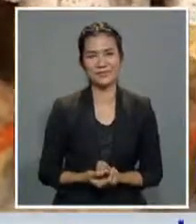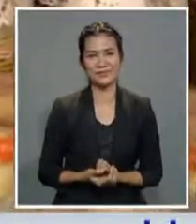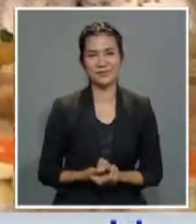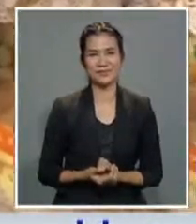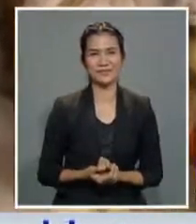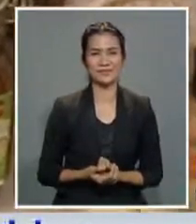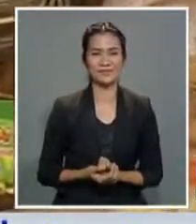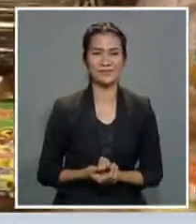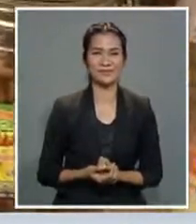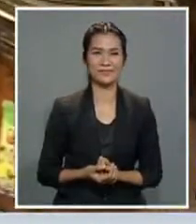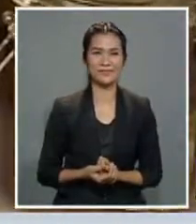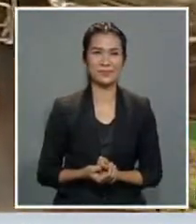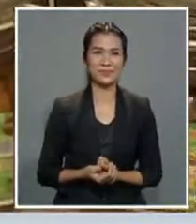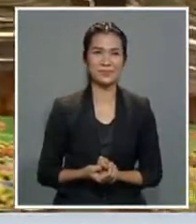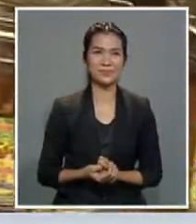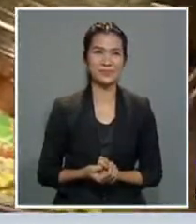ส